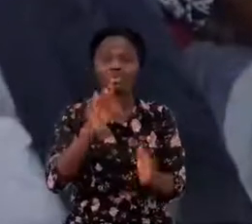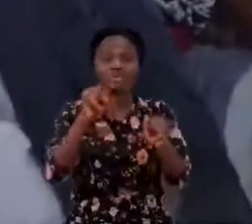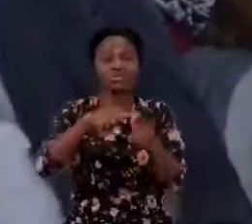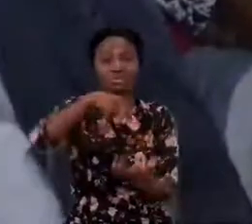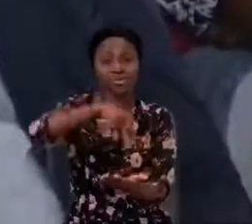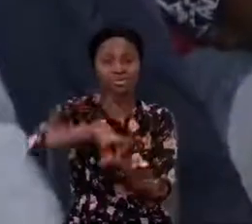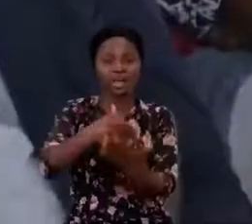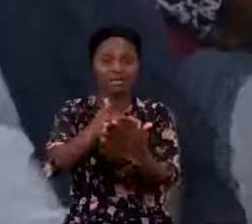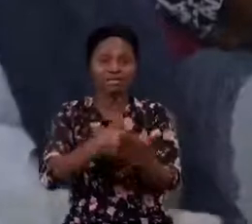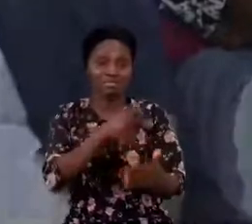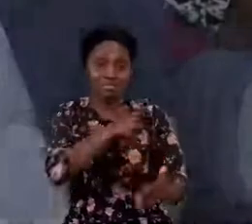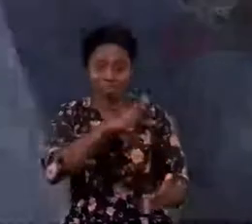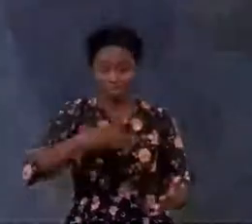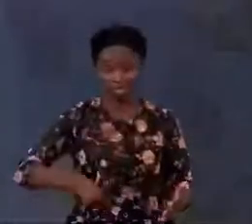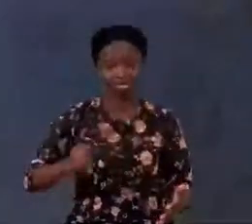toi.